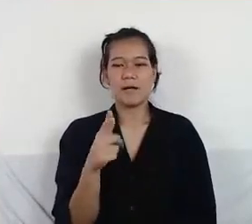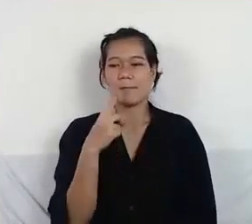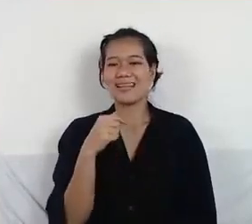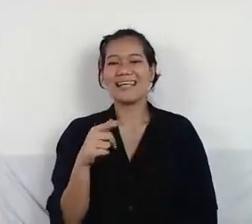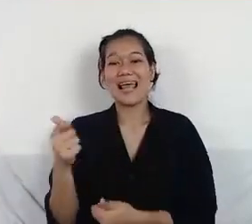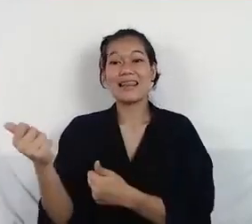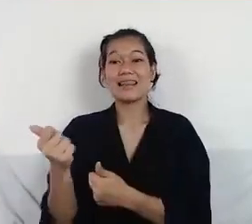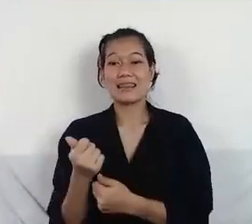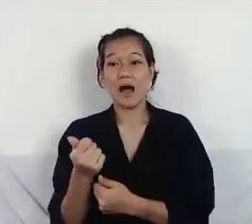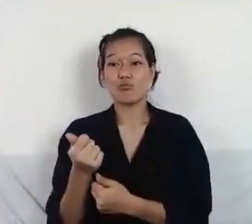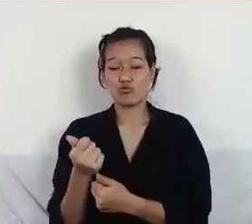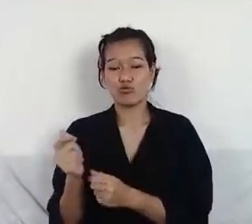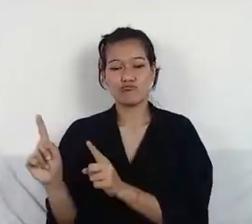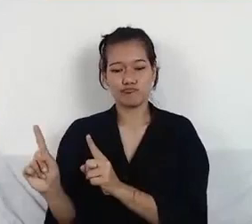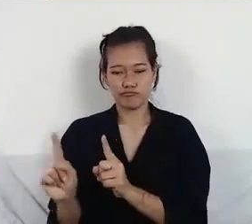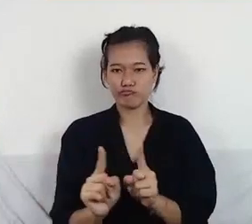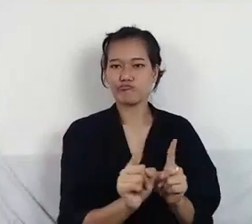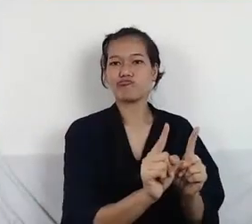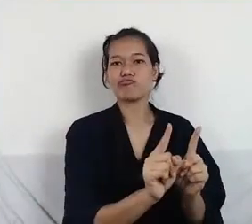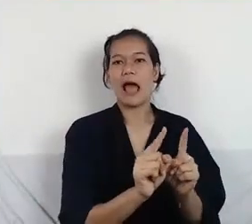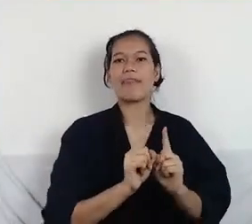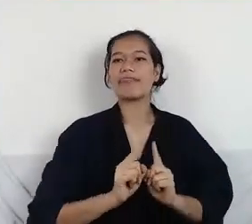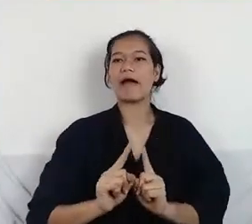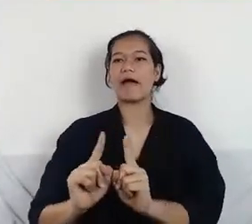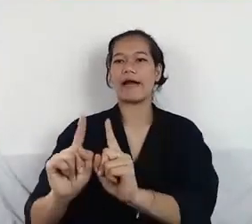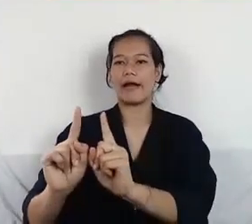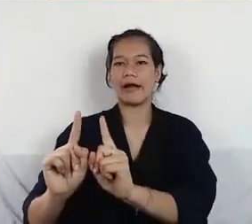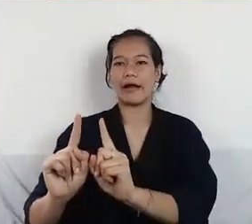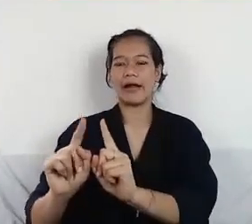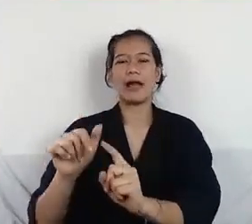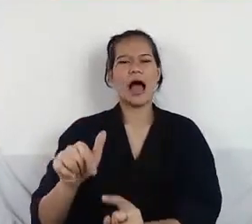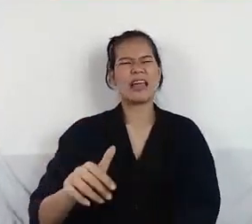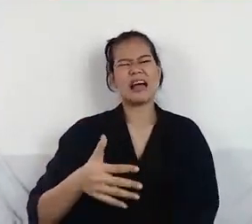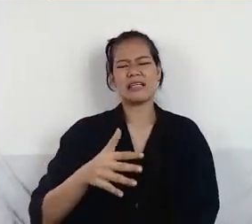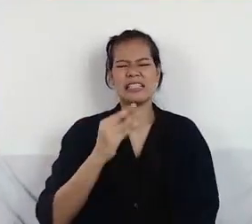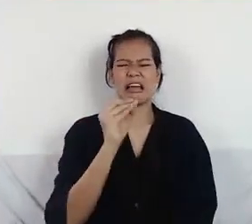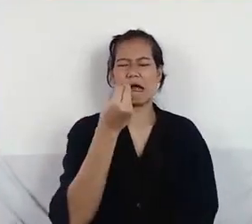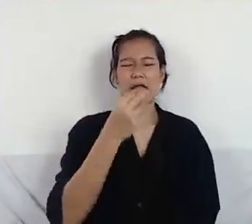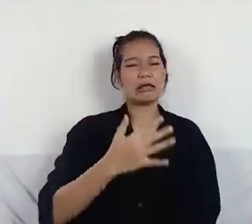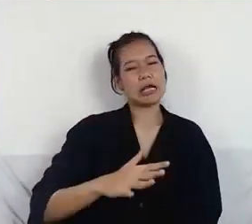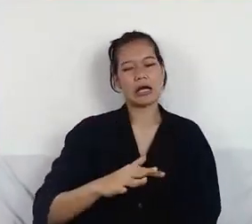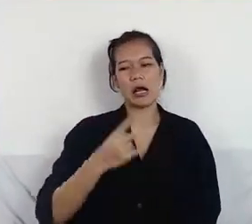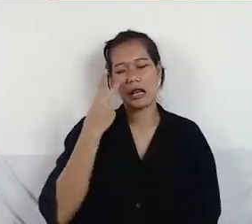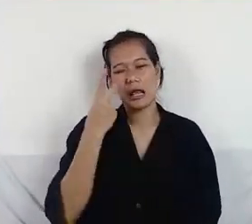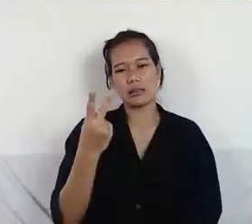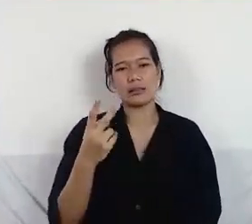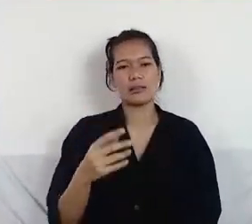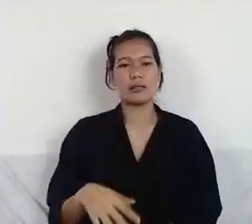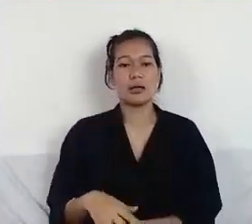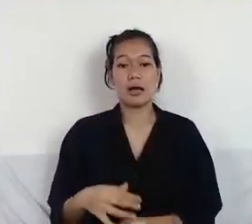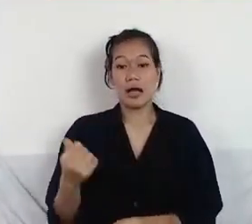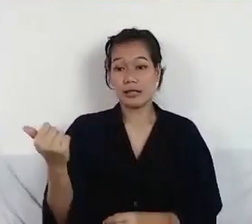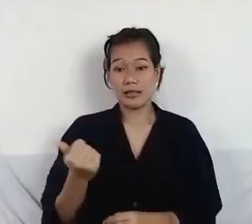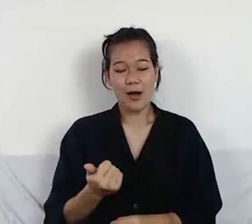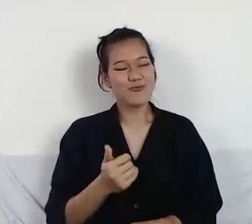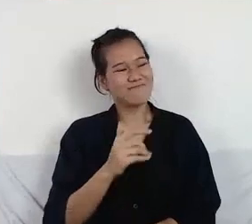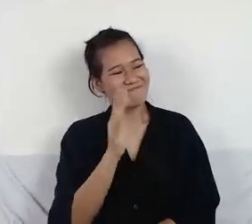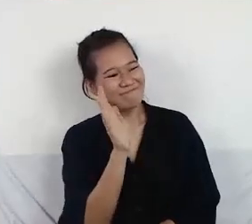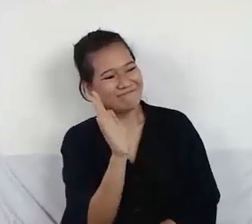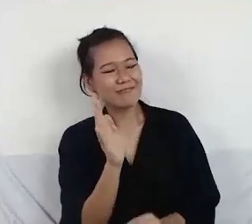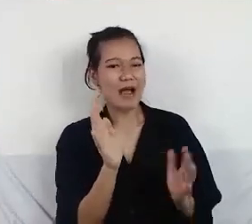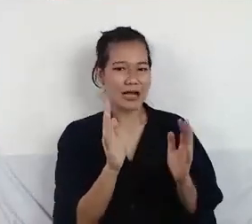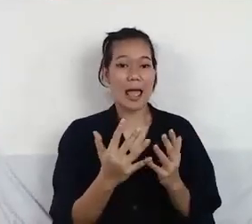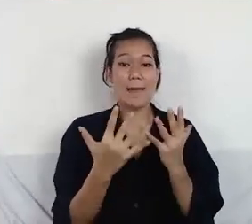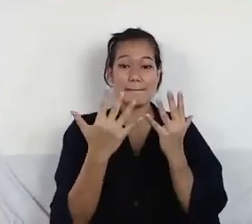Mengantarkan tamu sampai dia pulang. Saya sudah jarang menemukan di Jakarta, saudaraku. Begitu tamu sudah pamit, begitu di luar